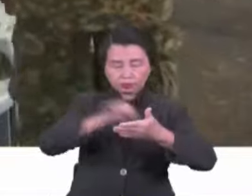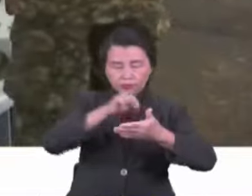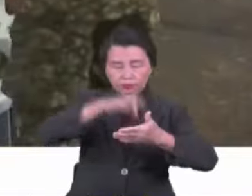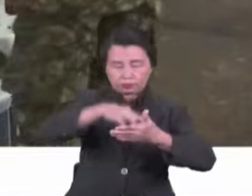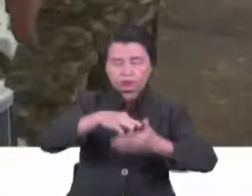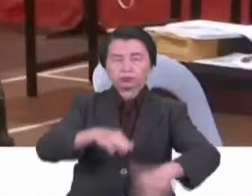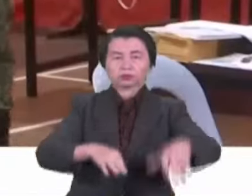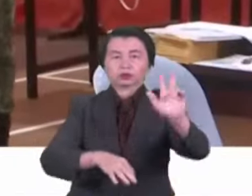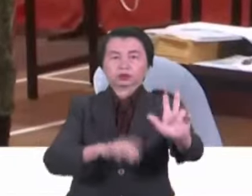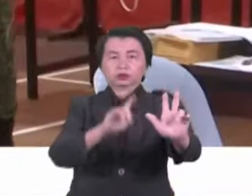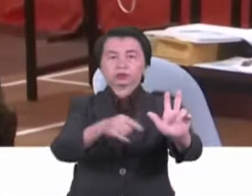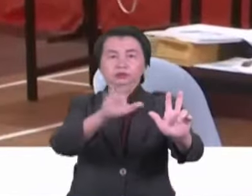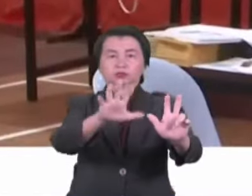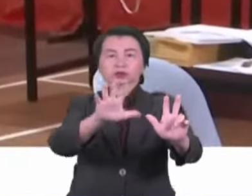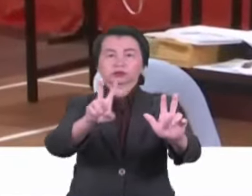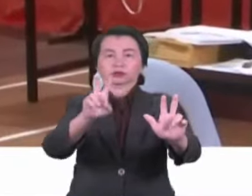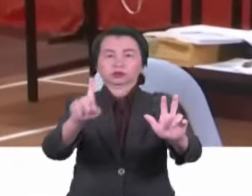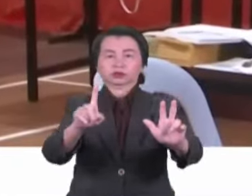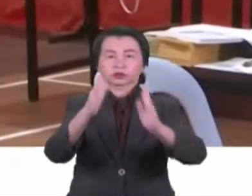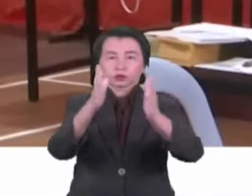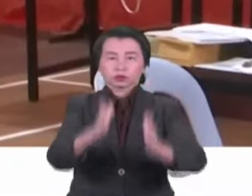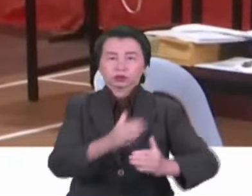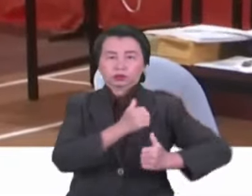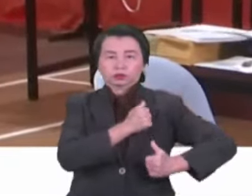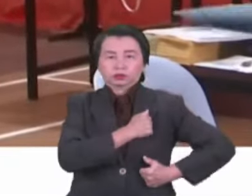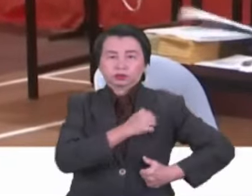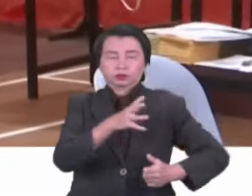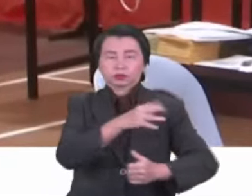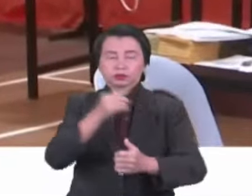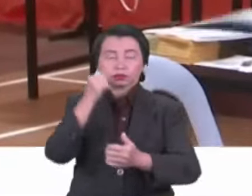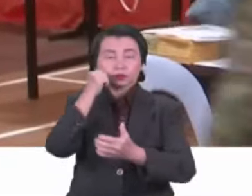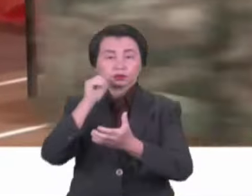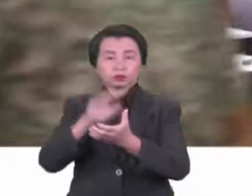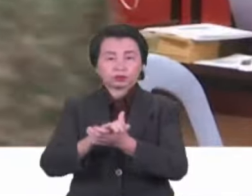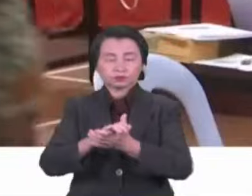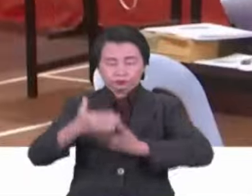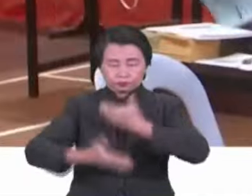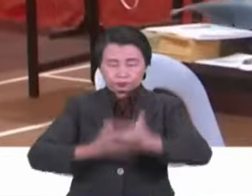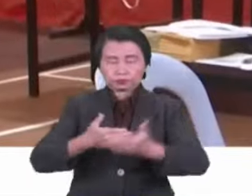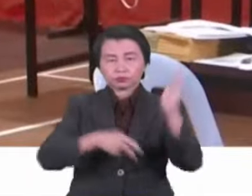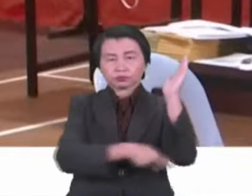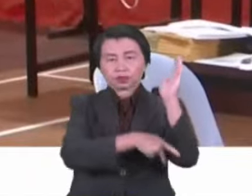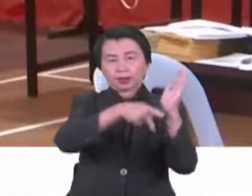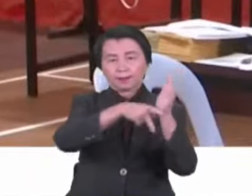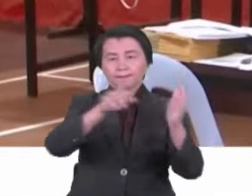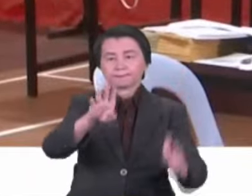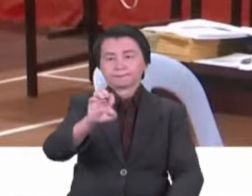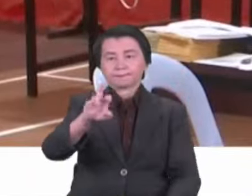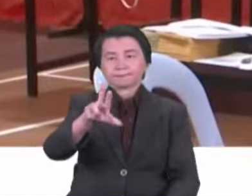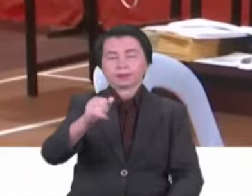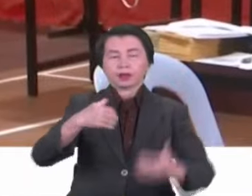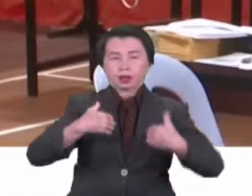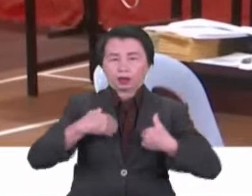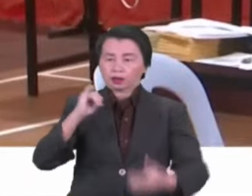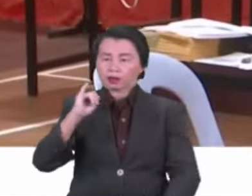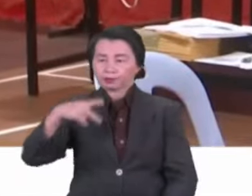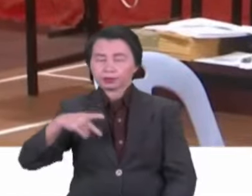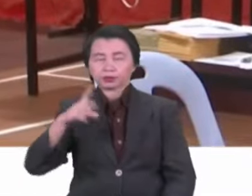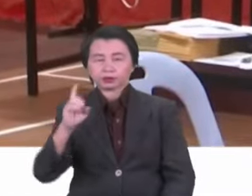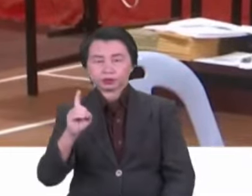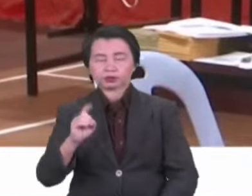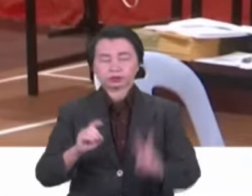melibatkan 3,521 anggota tentera dan pasangan. Proses pengundian awal di Parlimen Bera turut berlangsung di IPD Bera